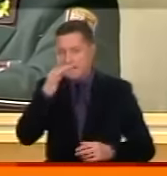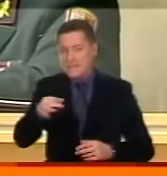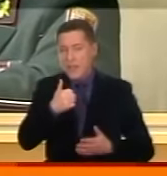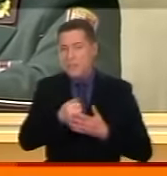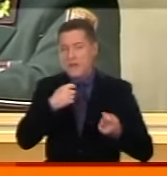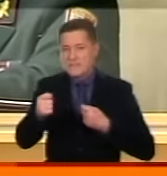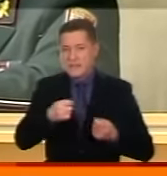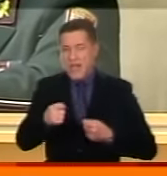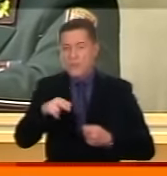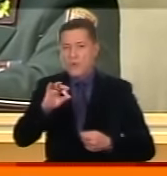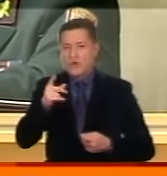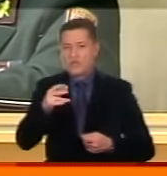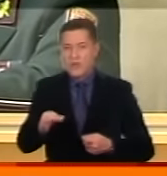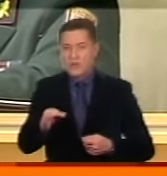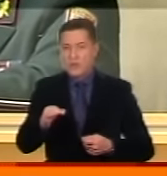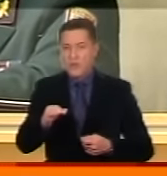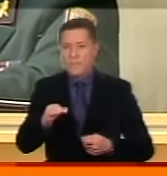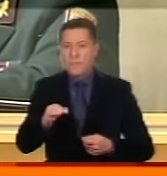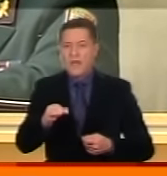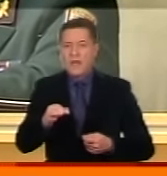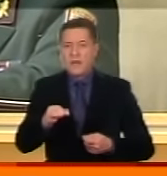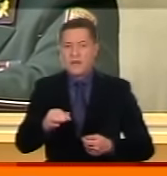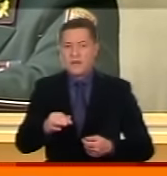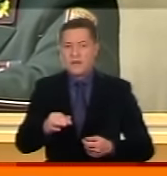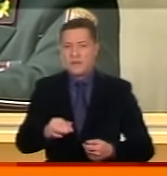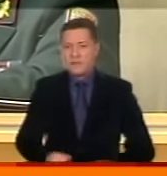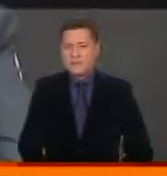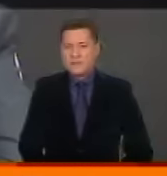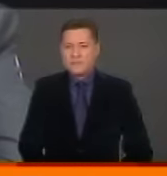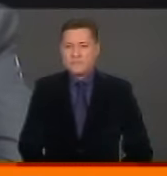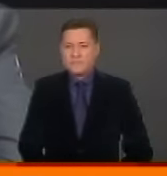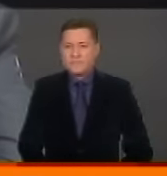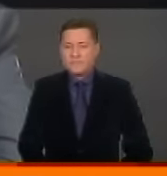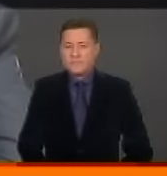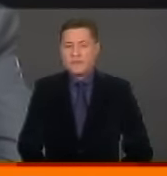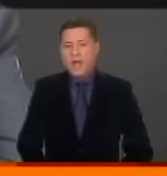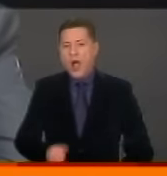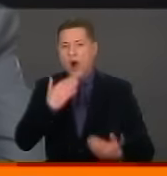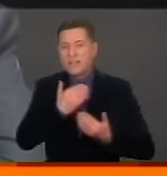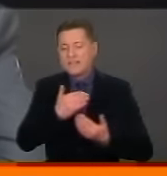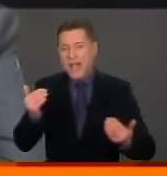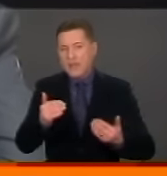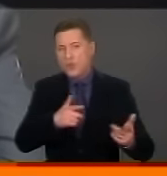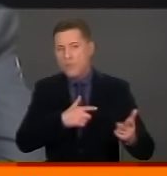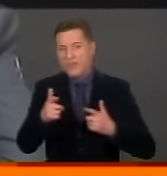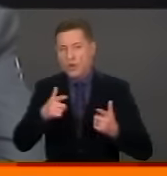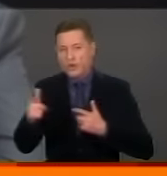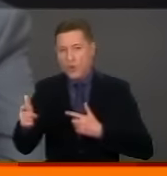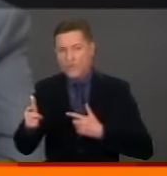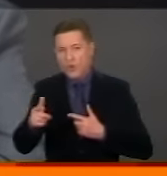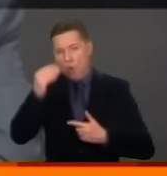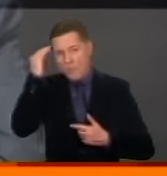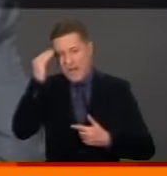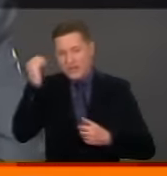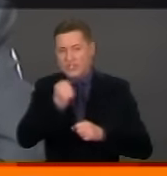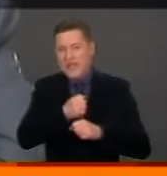показник роботи СБУ-вців має кількість відвернених терактів. На стадії підготовки упереджено скоєння,